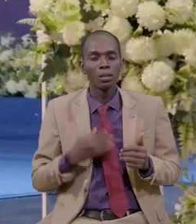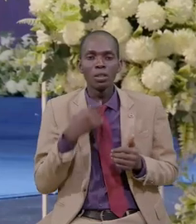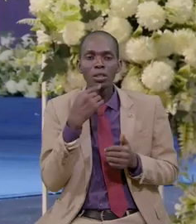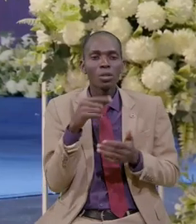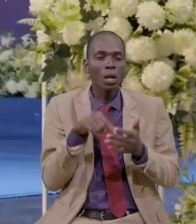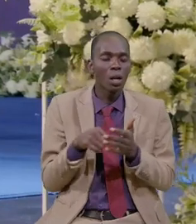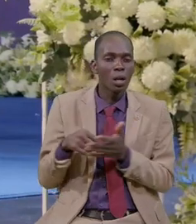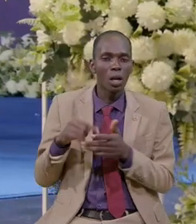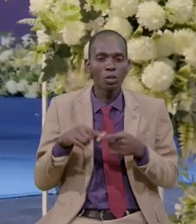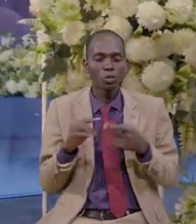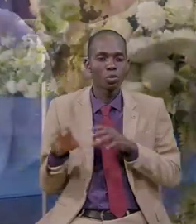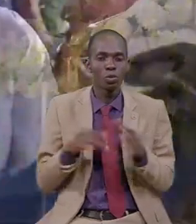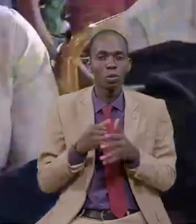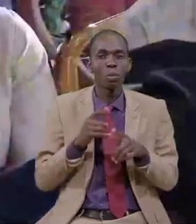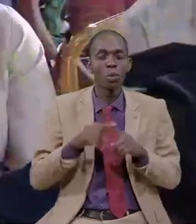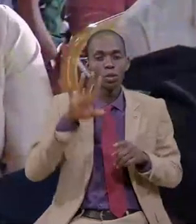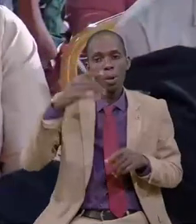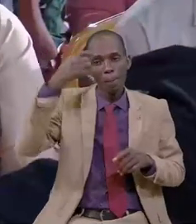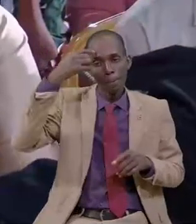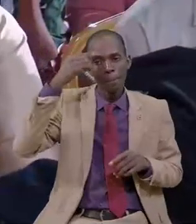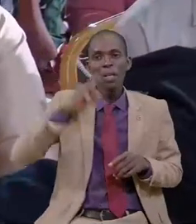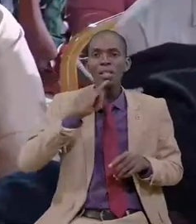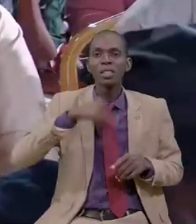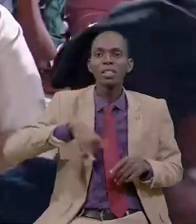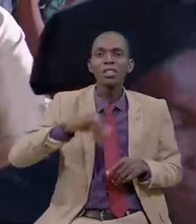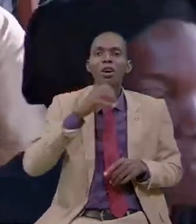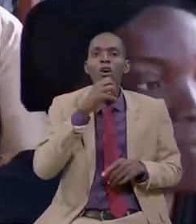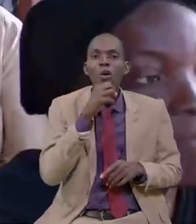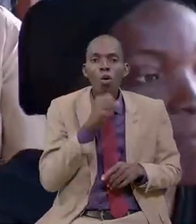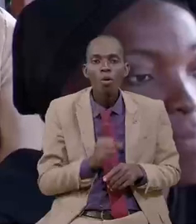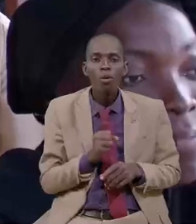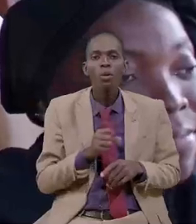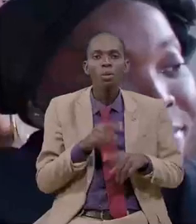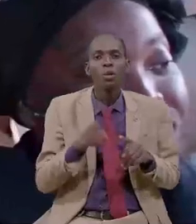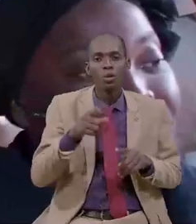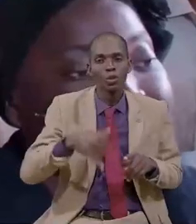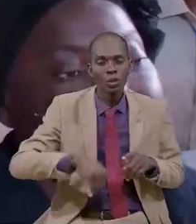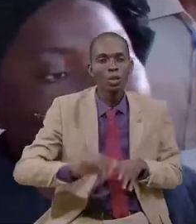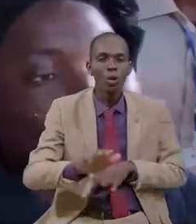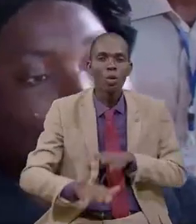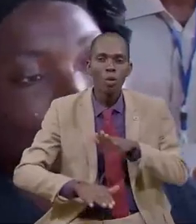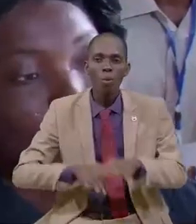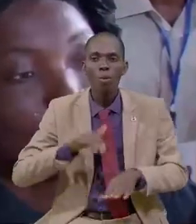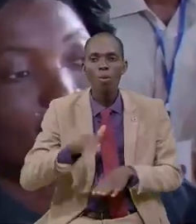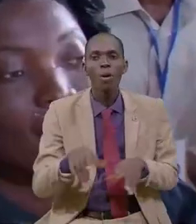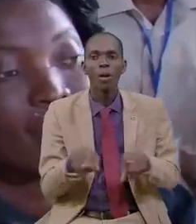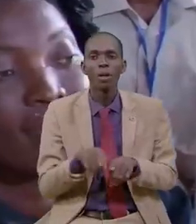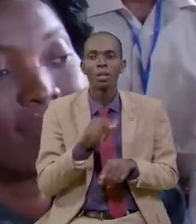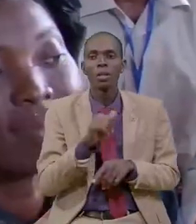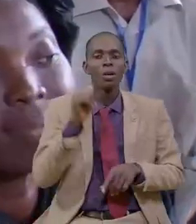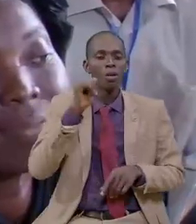Mets ton cœur, le cœur d'un vieux, et tu marches, tu marcheras comme un